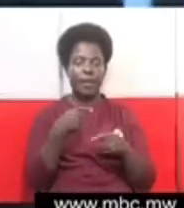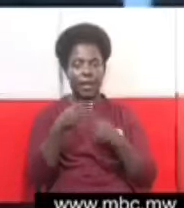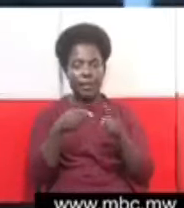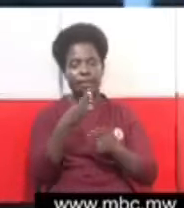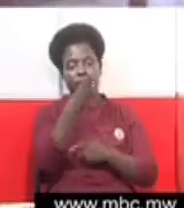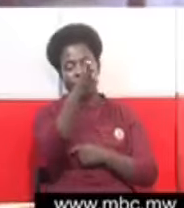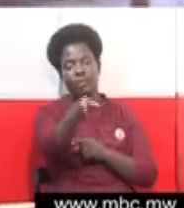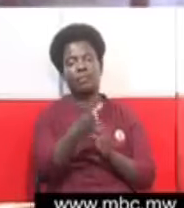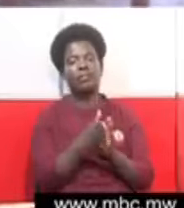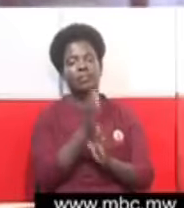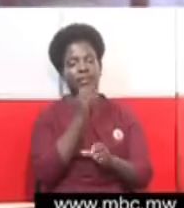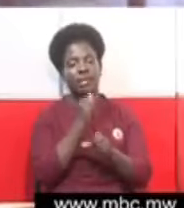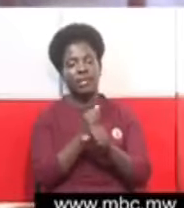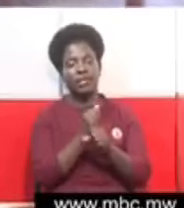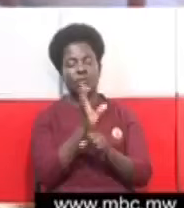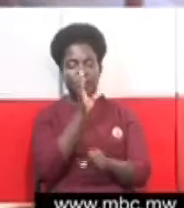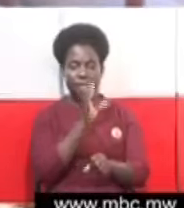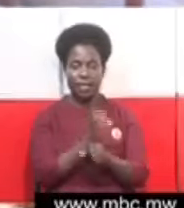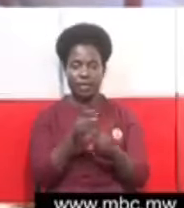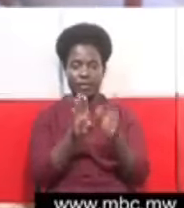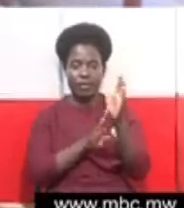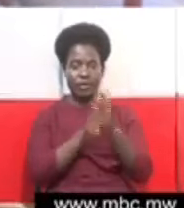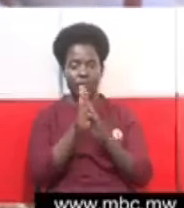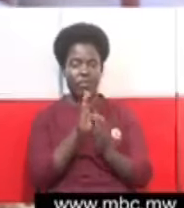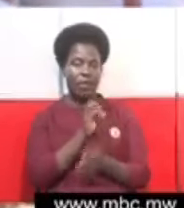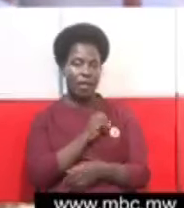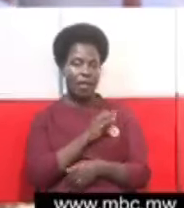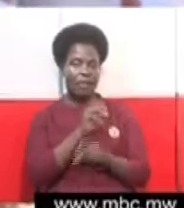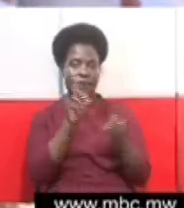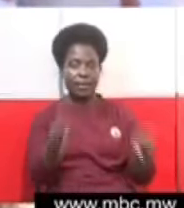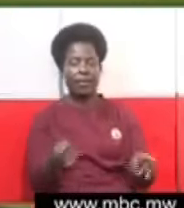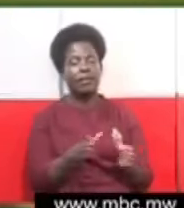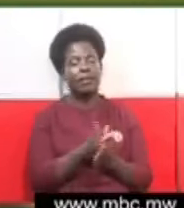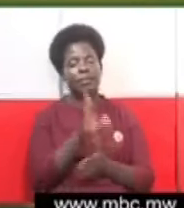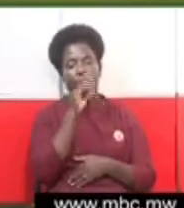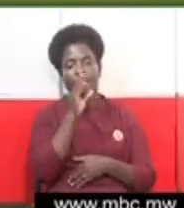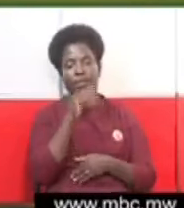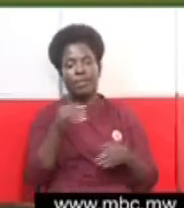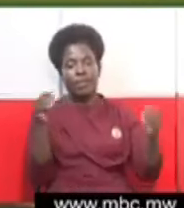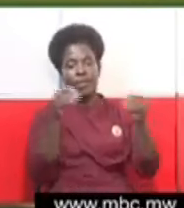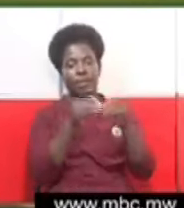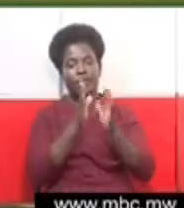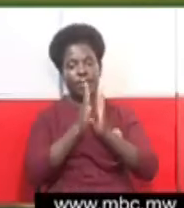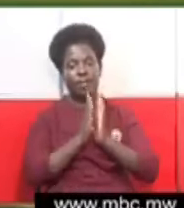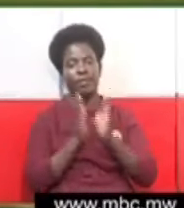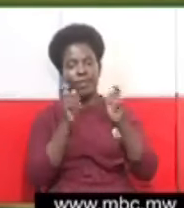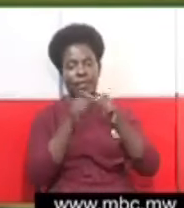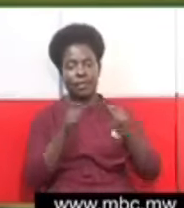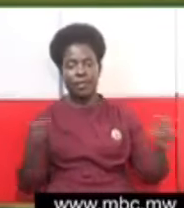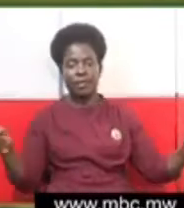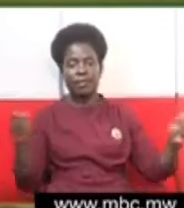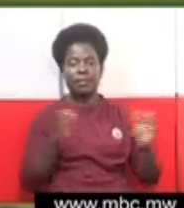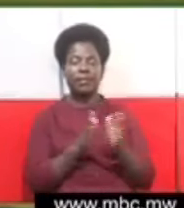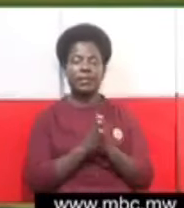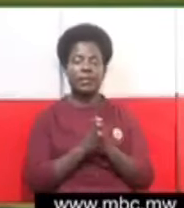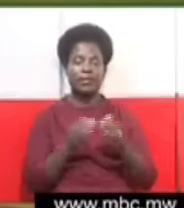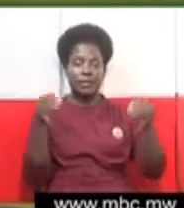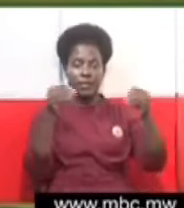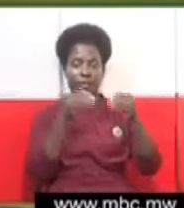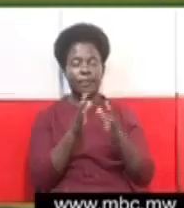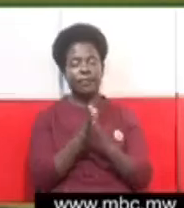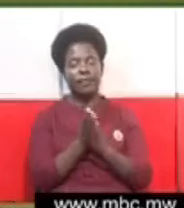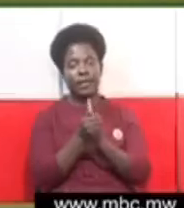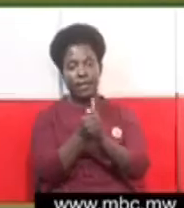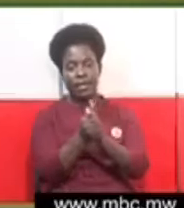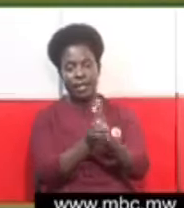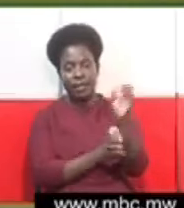kwa mpingowu ndi mmene angatukulire umoyo wa anthu. Poyankhula pamwambo wa mapemphero otsekulira msonkhanowu, mtsogoleri wa dziko lino Dr. Lazarus